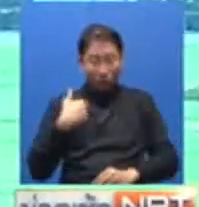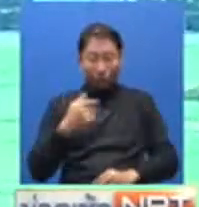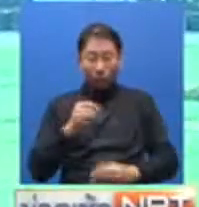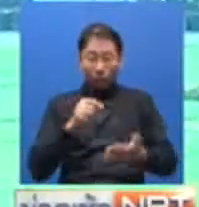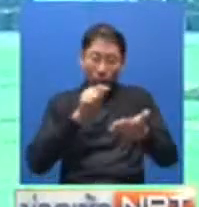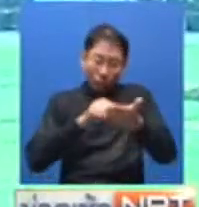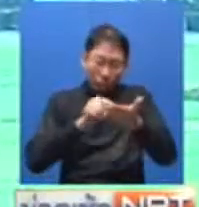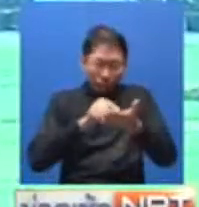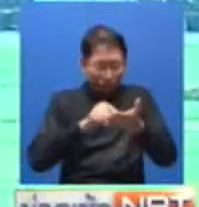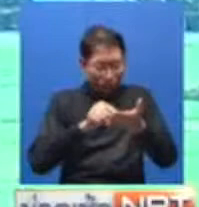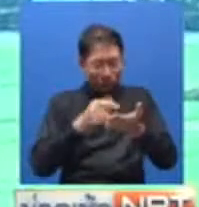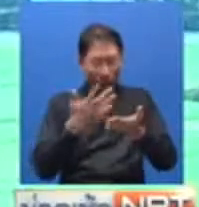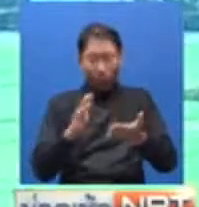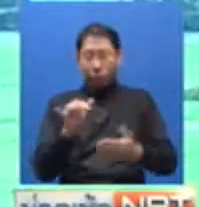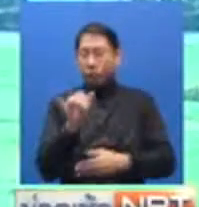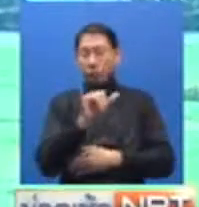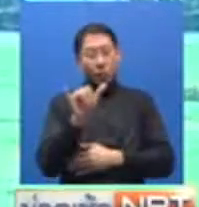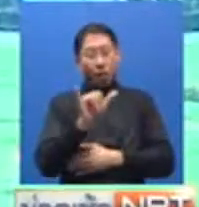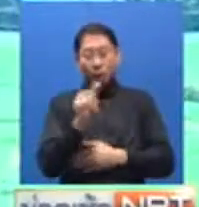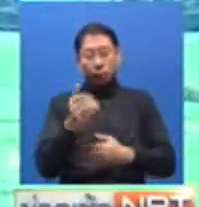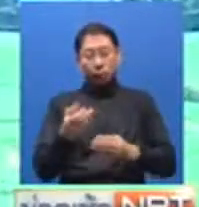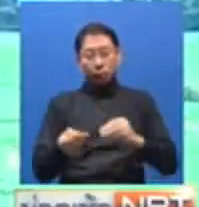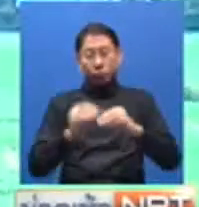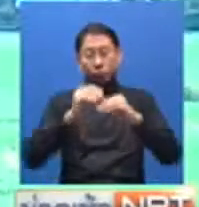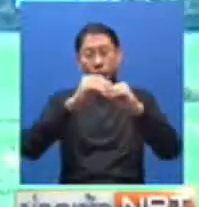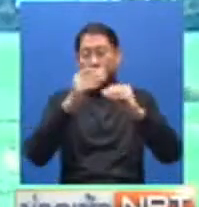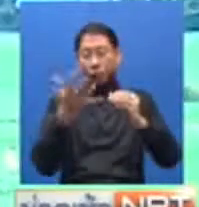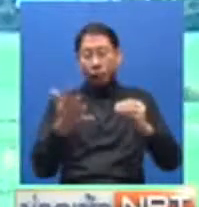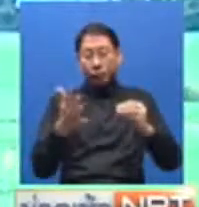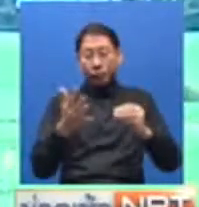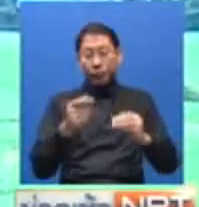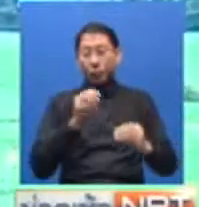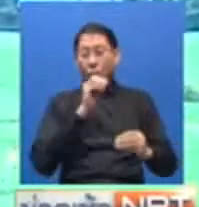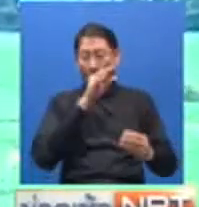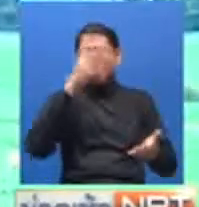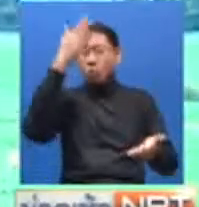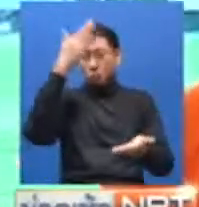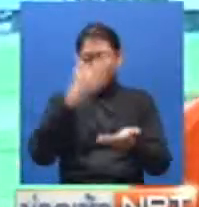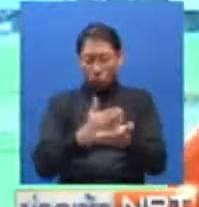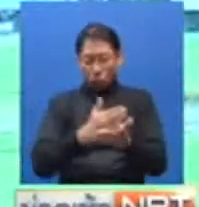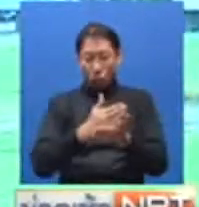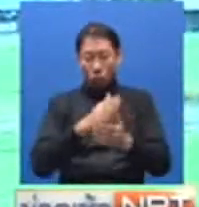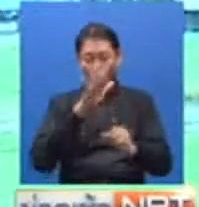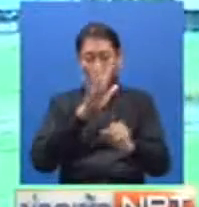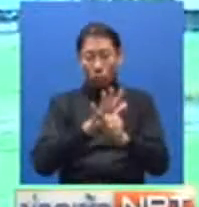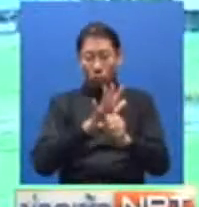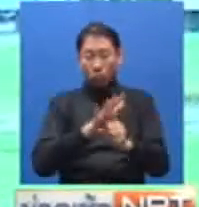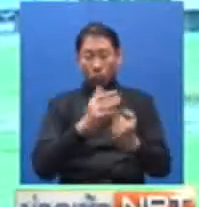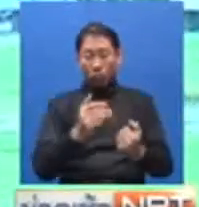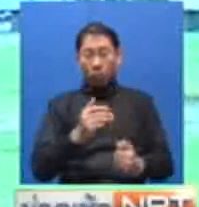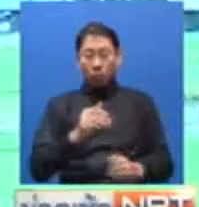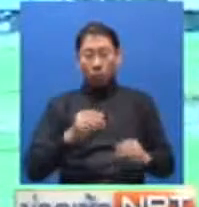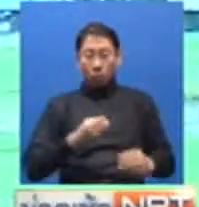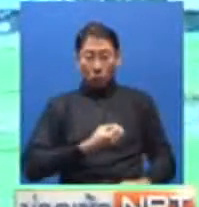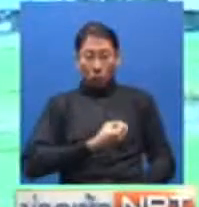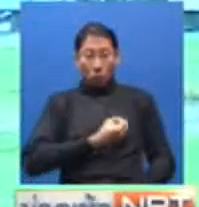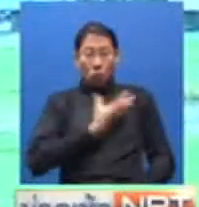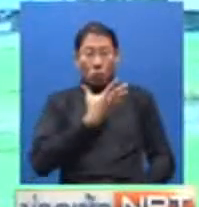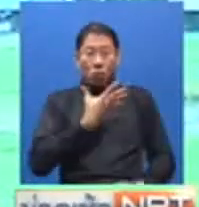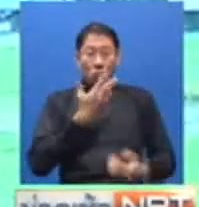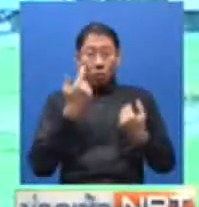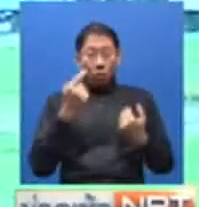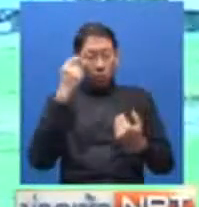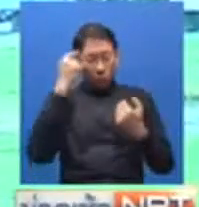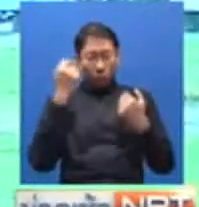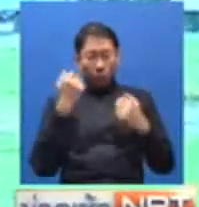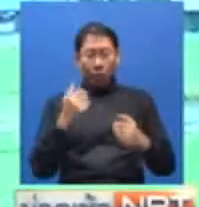ว่าเช็คไปแล้วเขาบอกว่ายังไม่มีค่าใช้จ่ายอะไรผมก็เลยให้เขาระงับทันทีครับเขามันเหมือนทำให้เราตกใจว่าเราอยู่ๆเราไม่ได้เราโ